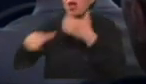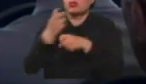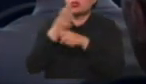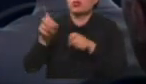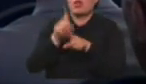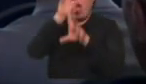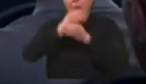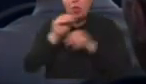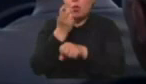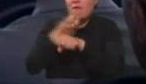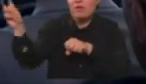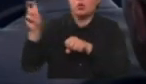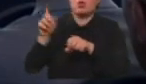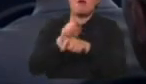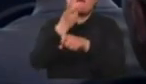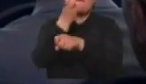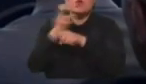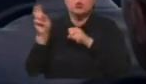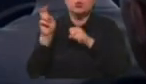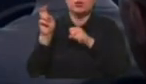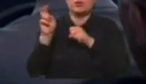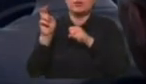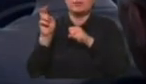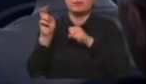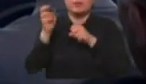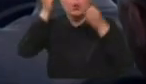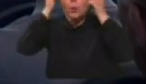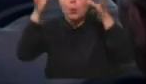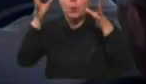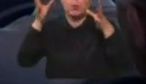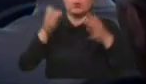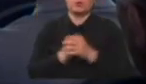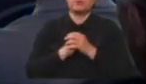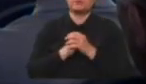wykluczenie edukacyjne, jest to wykluczenie kulturalne.